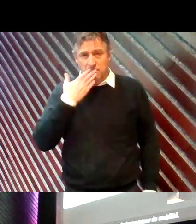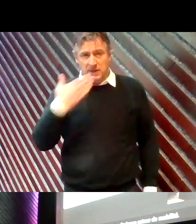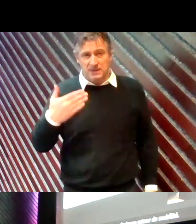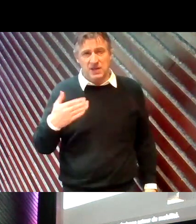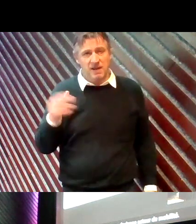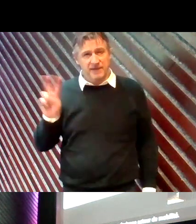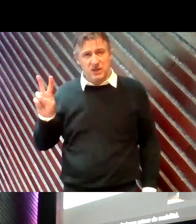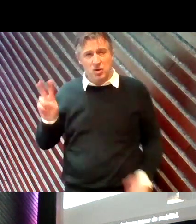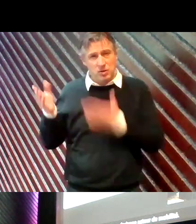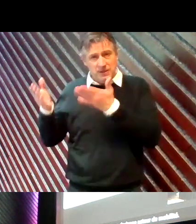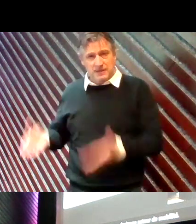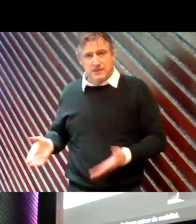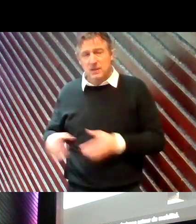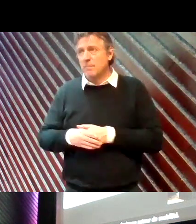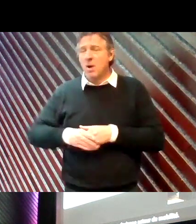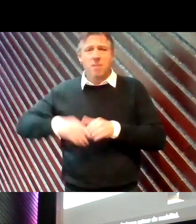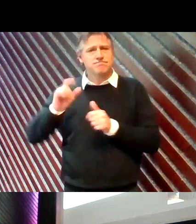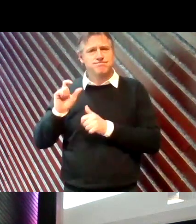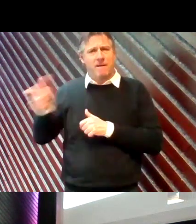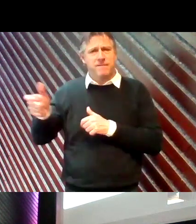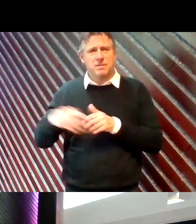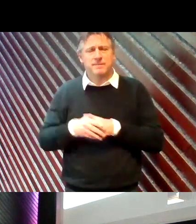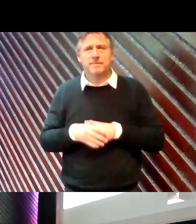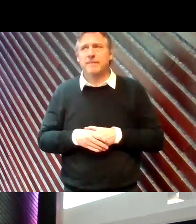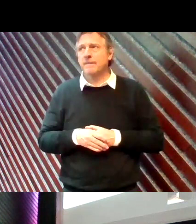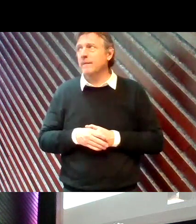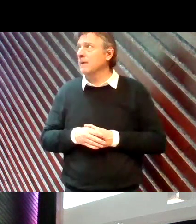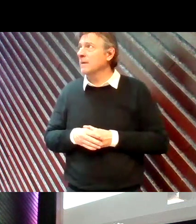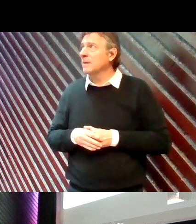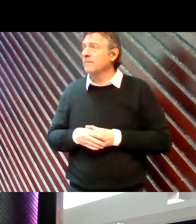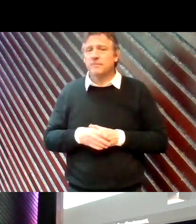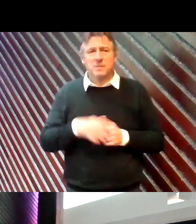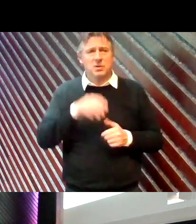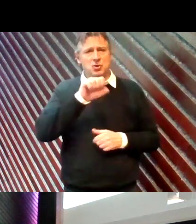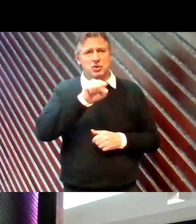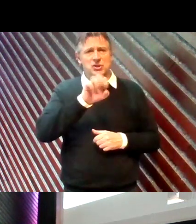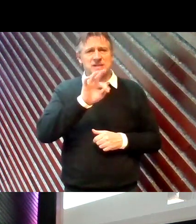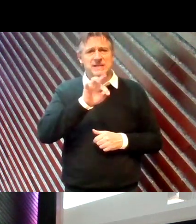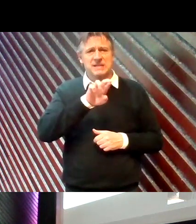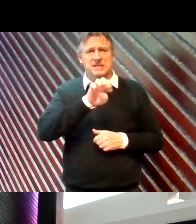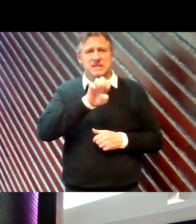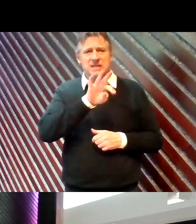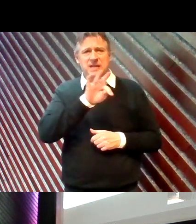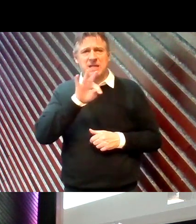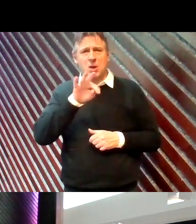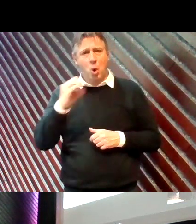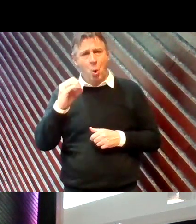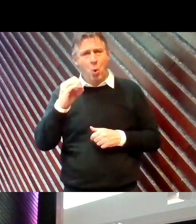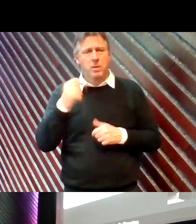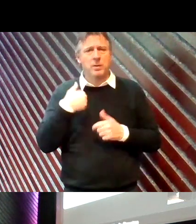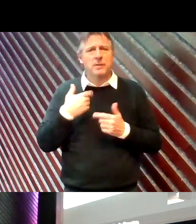comme je disais je vous propose d'enchaîner directement le modèle qu'explique Streetco c'était déjà